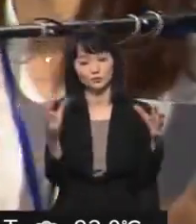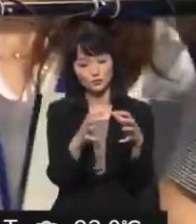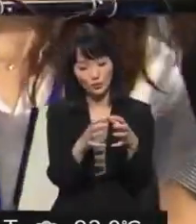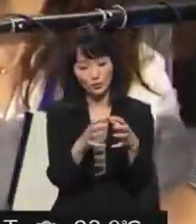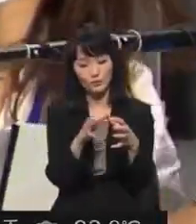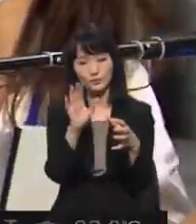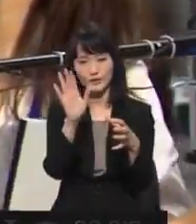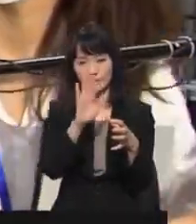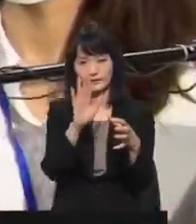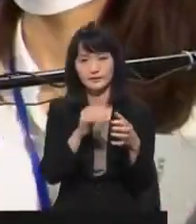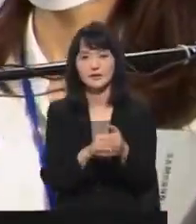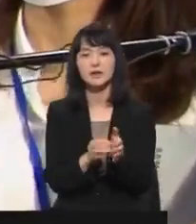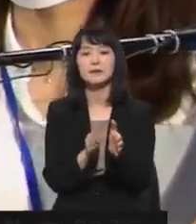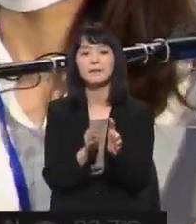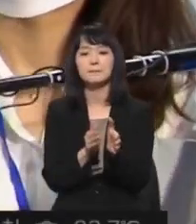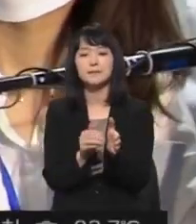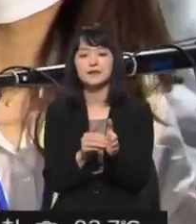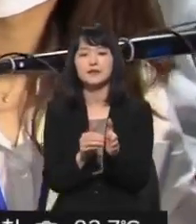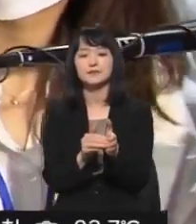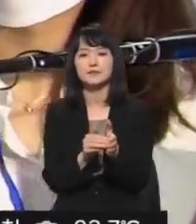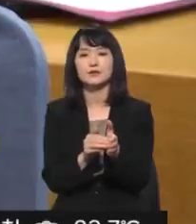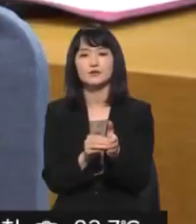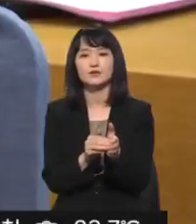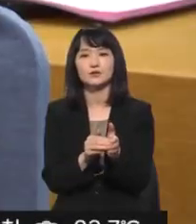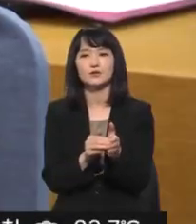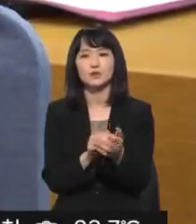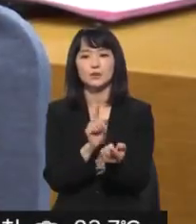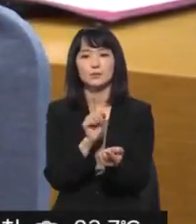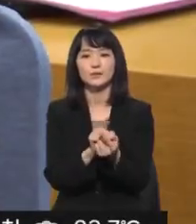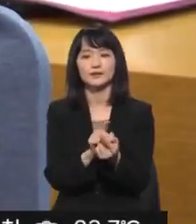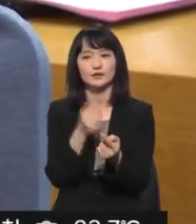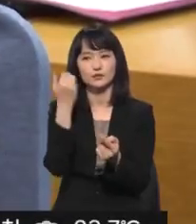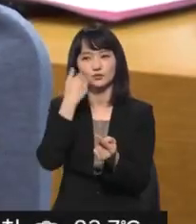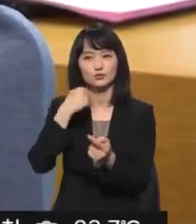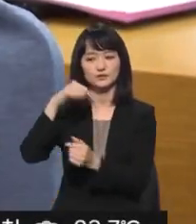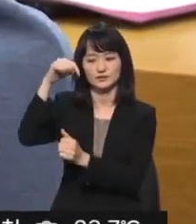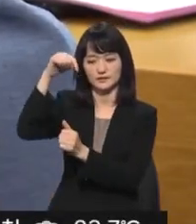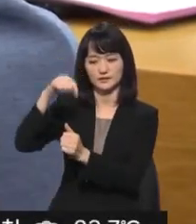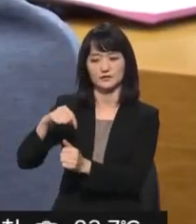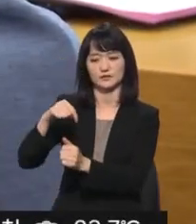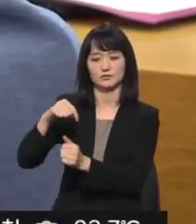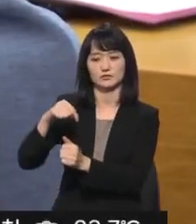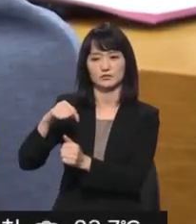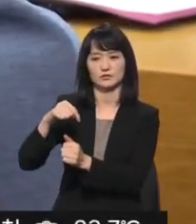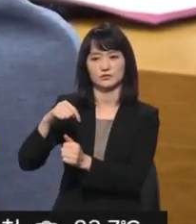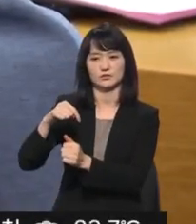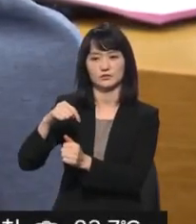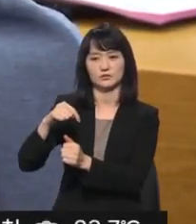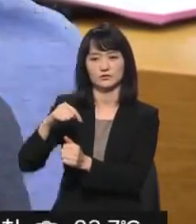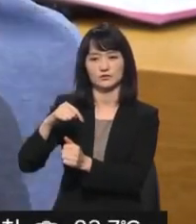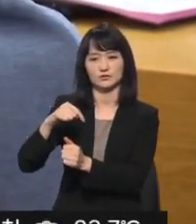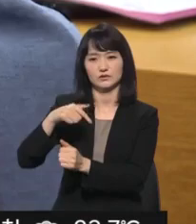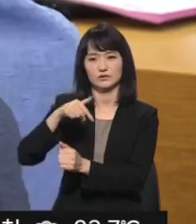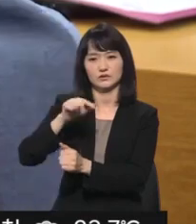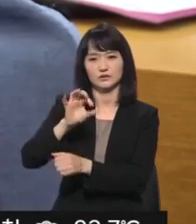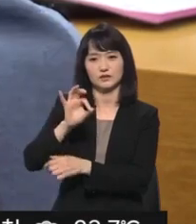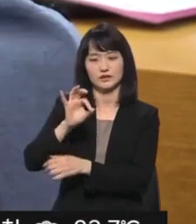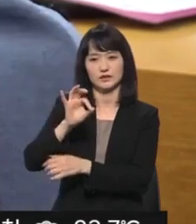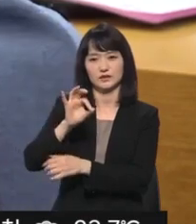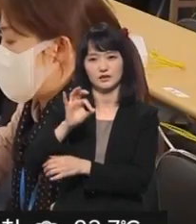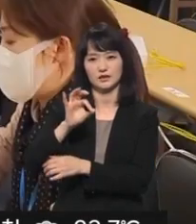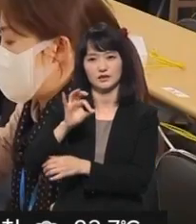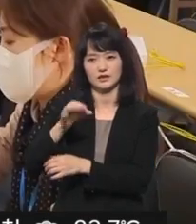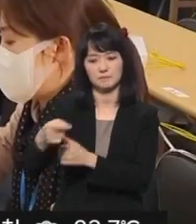아니라 비공개적으로 도 따로 만나서 누구한테 뭐 지시를 내리거나 5 자를 내리거나 출 세우거나 장혁과 인데 설치지 않도록 좀 단서를